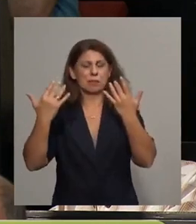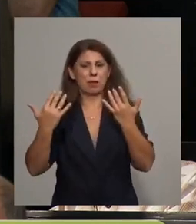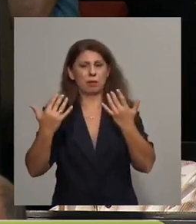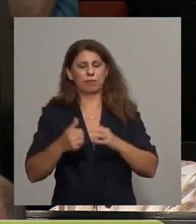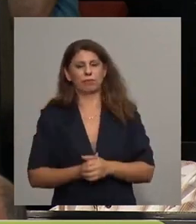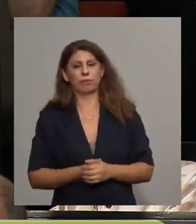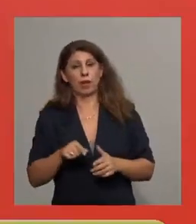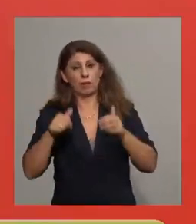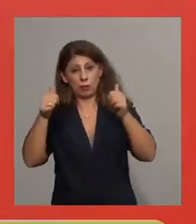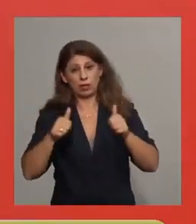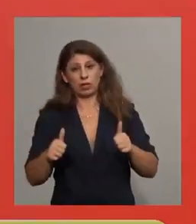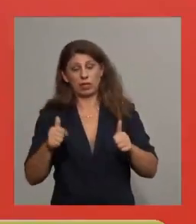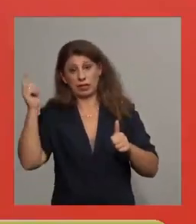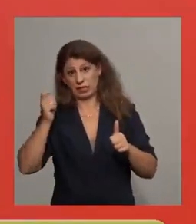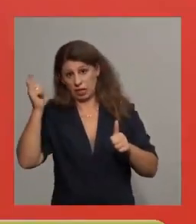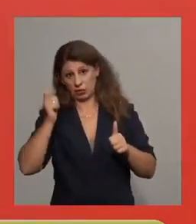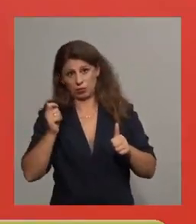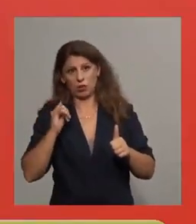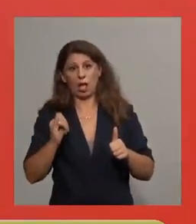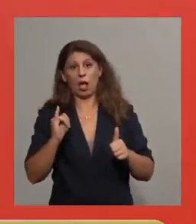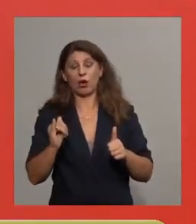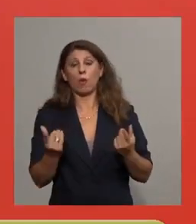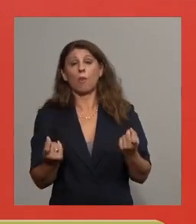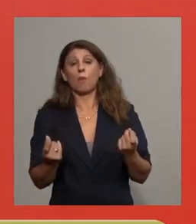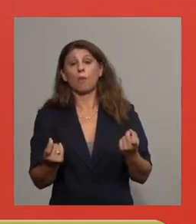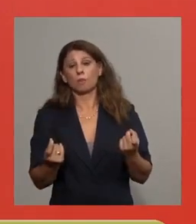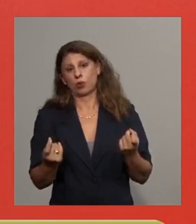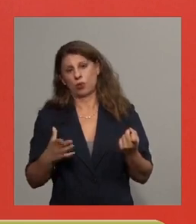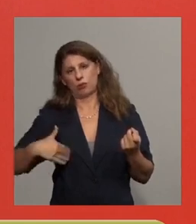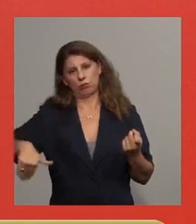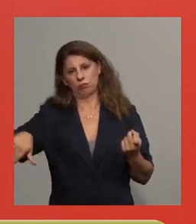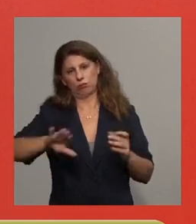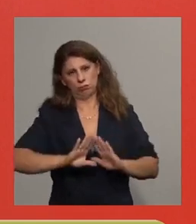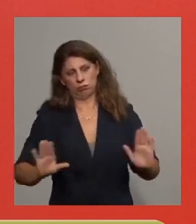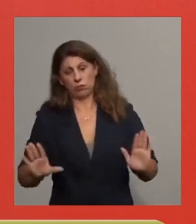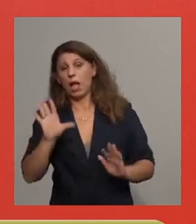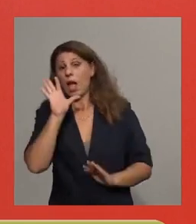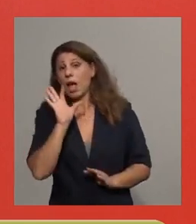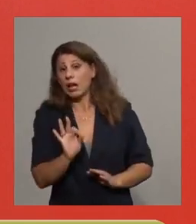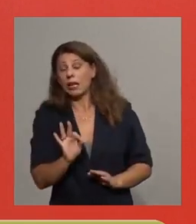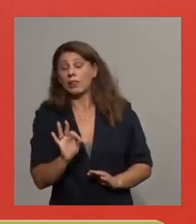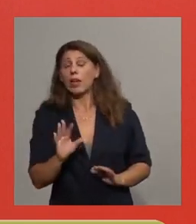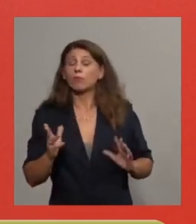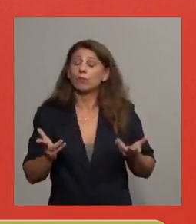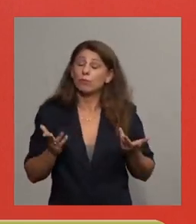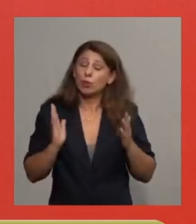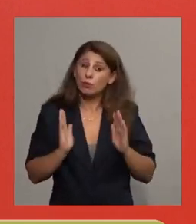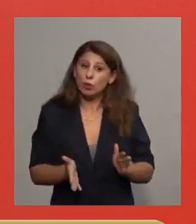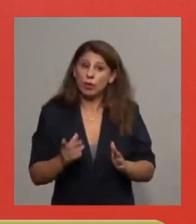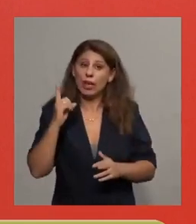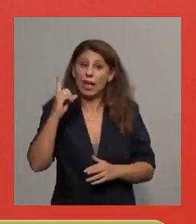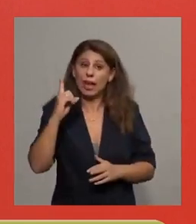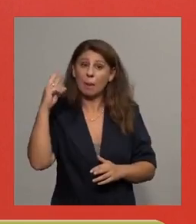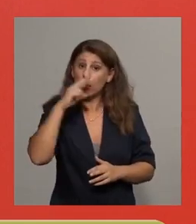τους συνταξιούχους επίσης προκαλούν το κοινό αίσθημα. Αλήθεια, πώς είναι δυνατόν